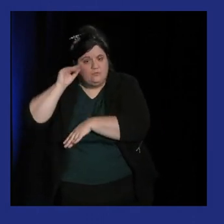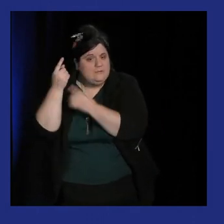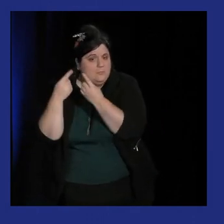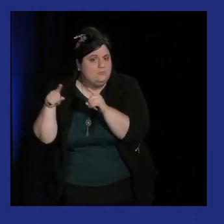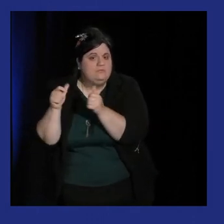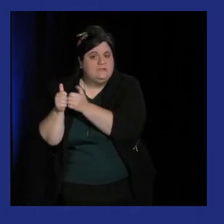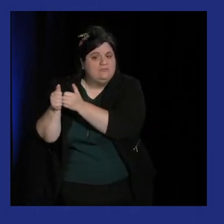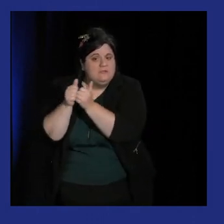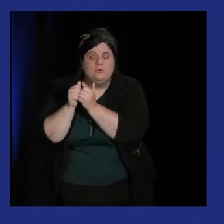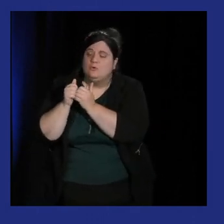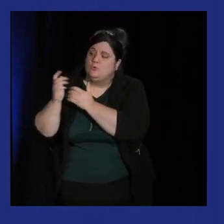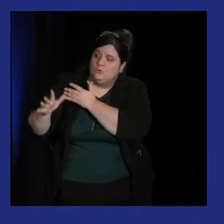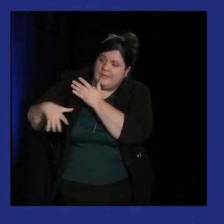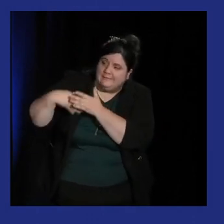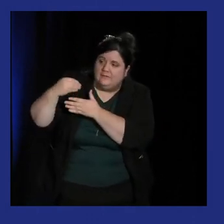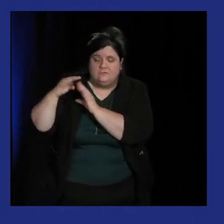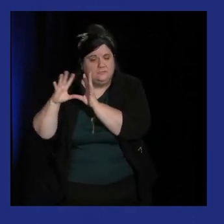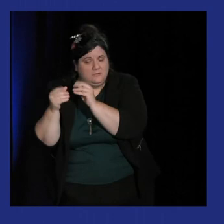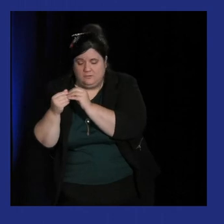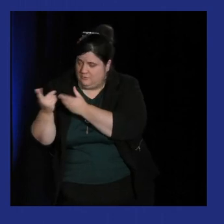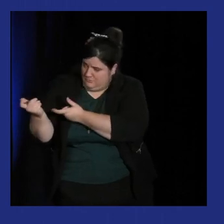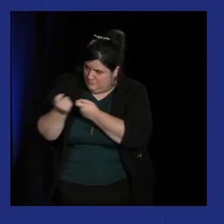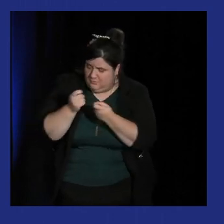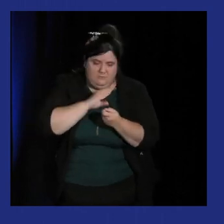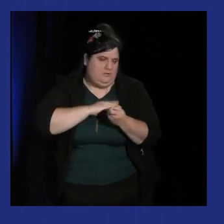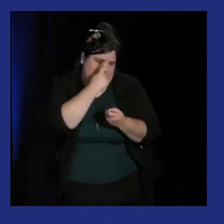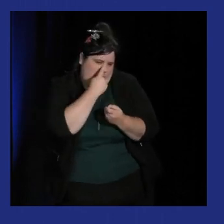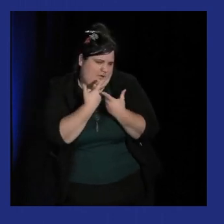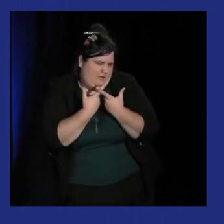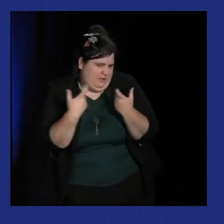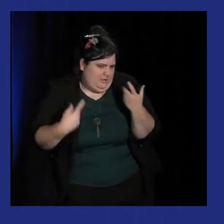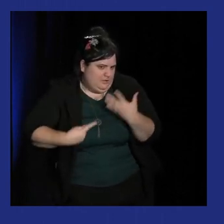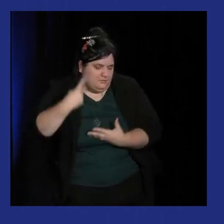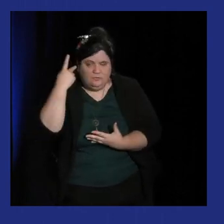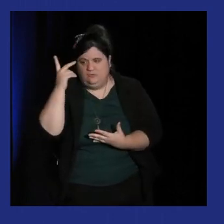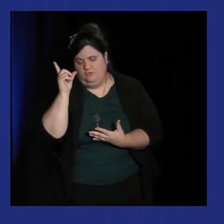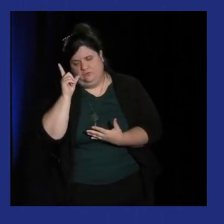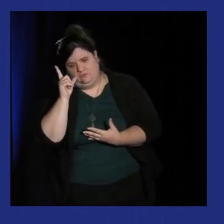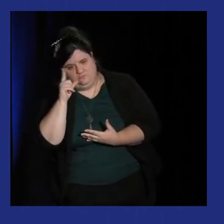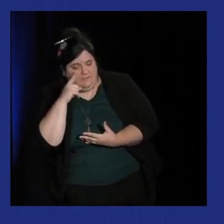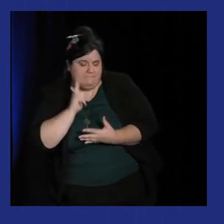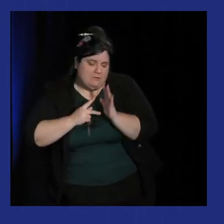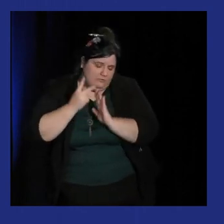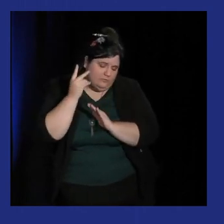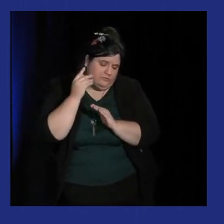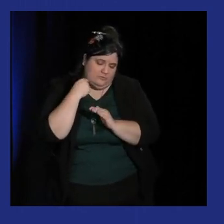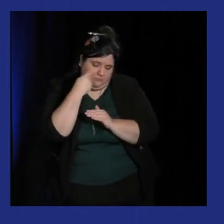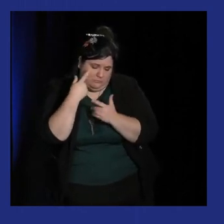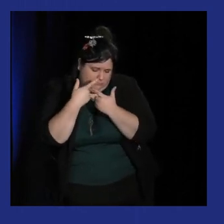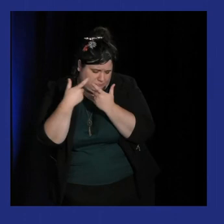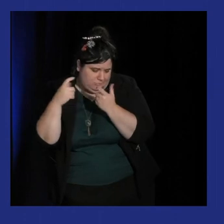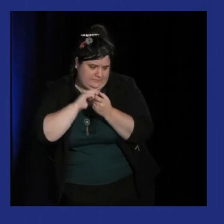vidéo externe et les invités qu'on ramène c'est aussi ramener plus de diversité à tous les niveaux enfin voilà je pense il y a plein de pistes d'amélioration pour